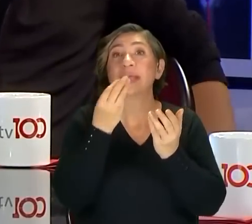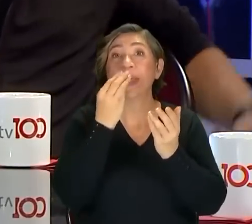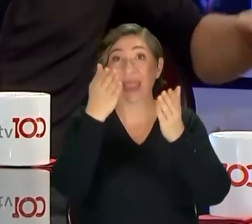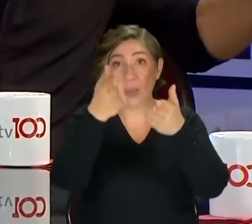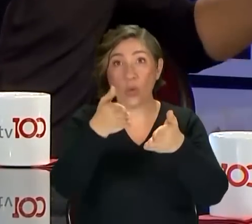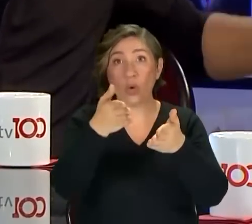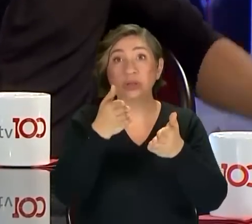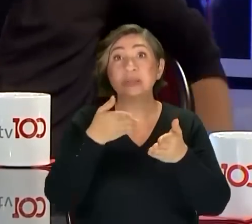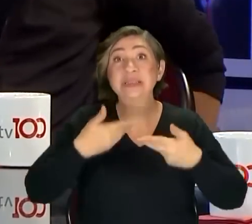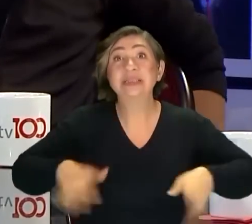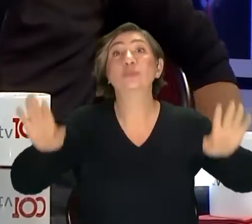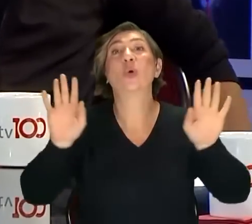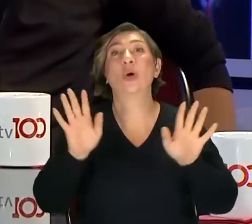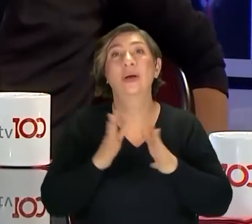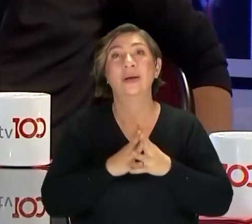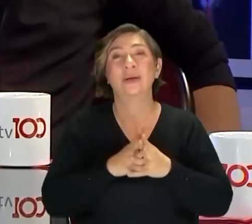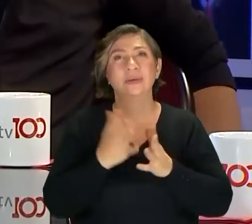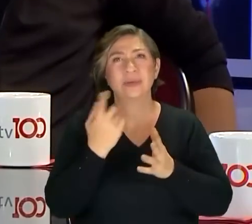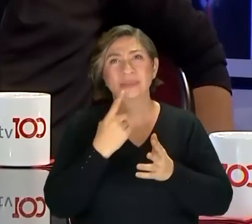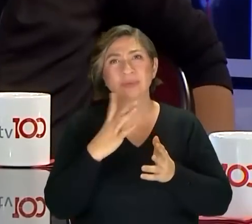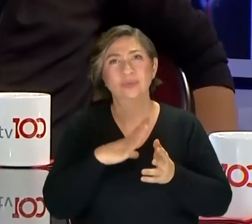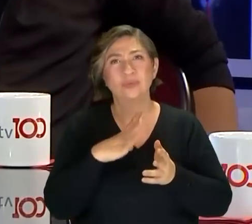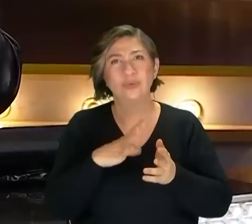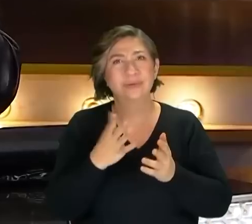yemek, çıkmıyor. Ne demek istiyor?